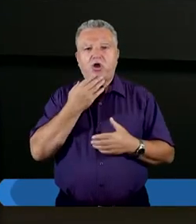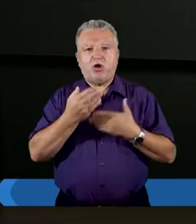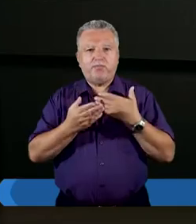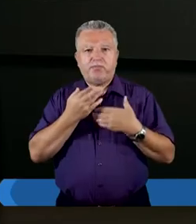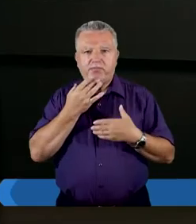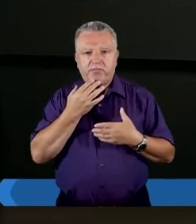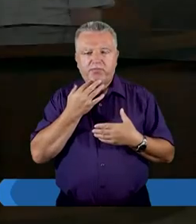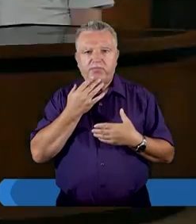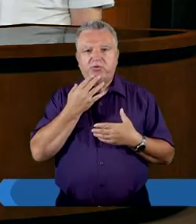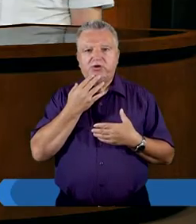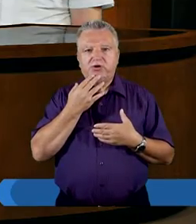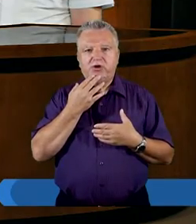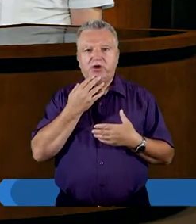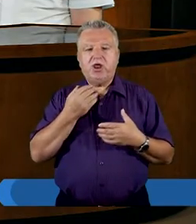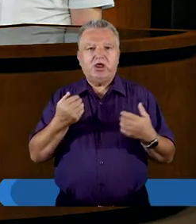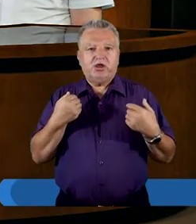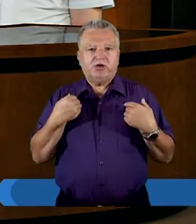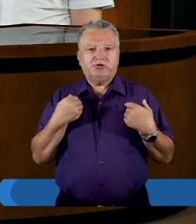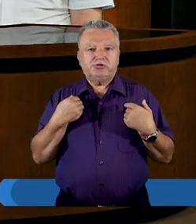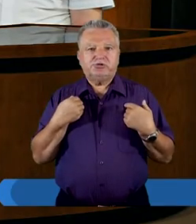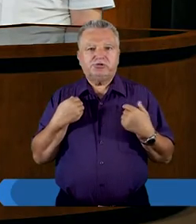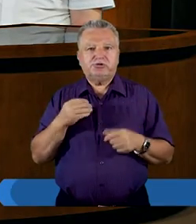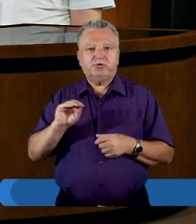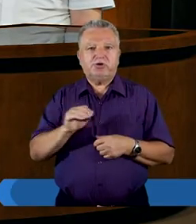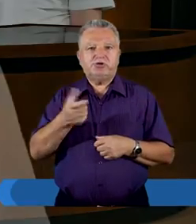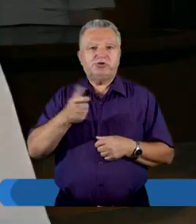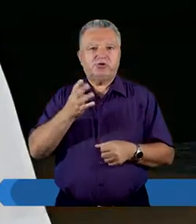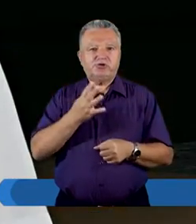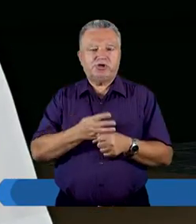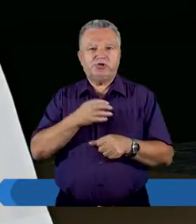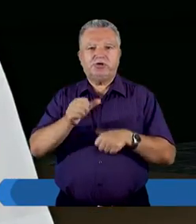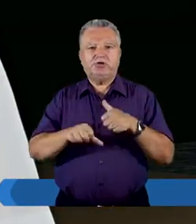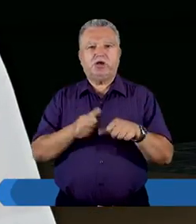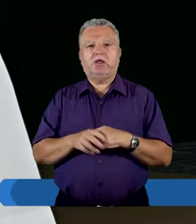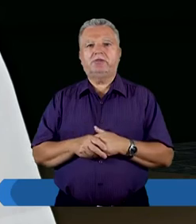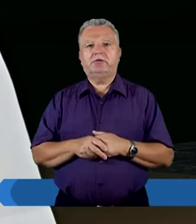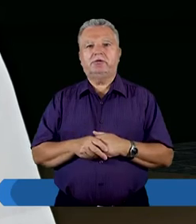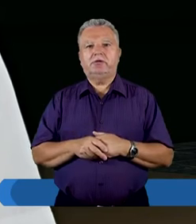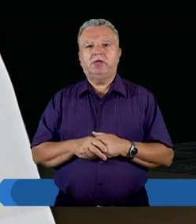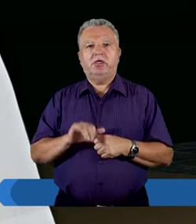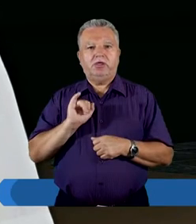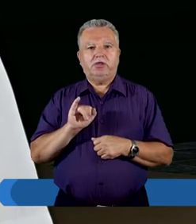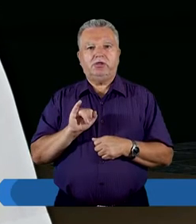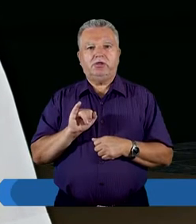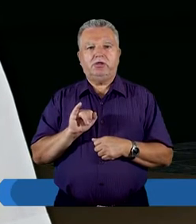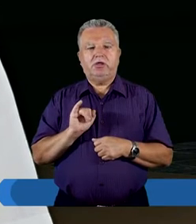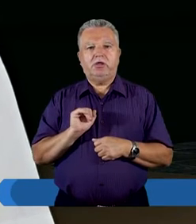życiem, szczęśliwym? No, żył jeszcze, jak podają teolodzy, 140 lat. I